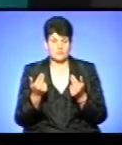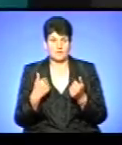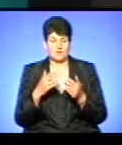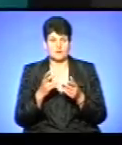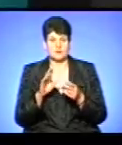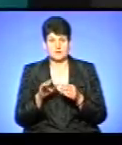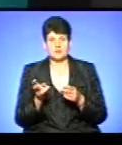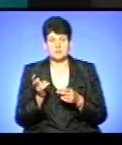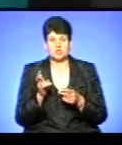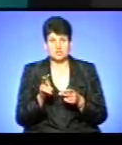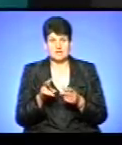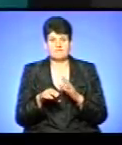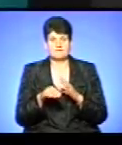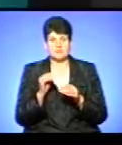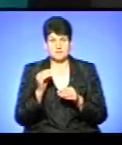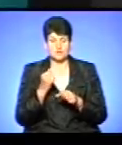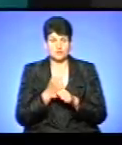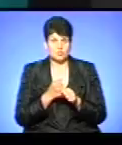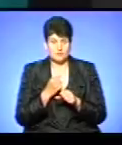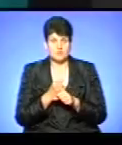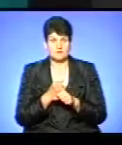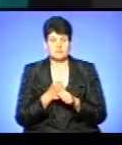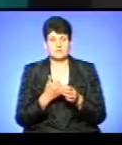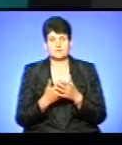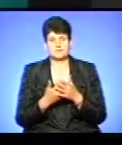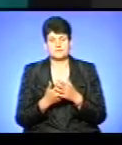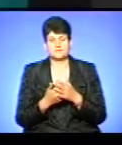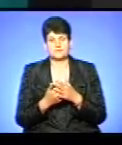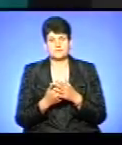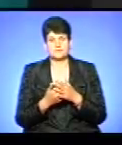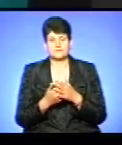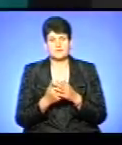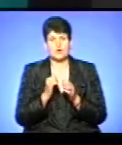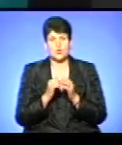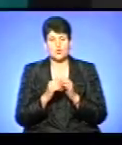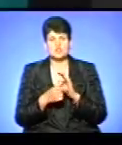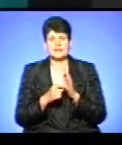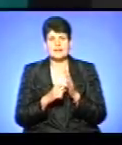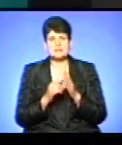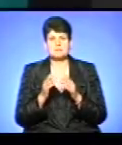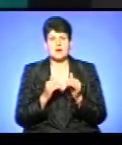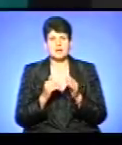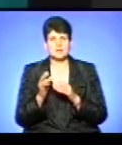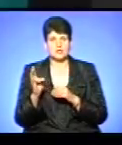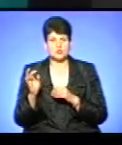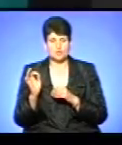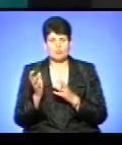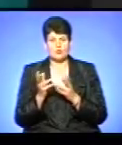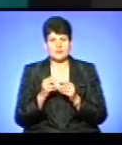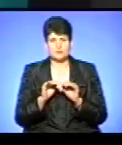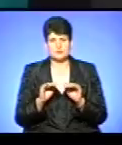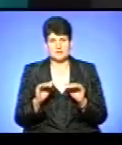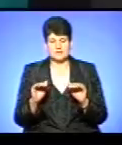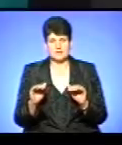прийшли, вибір свій зробили. В межах кожен клас практично, по кількості